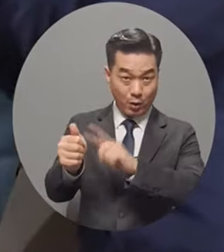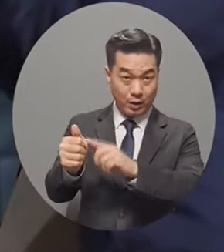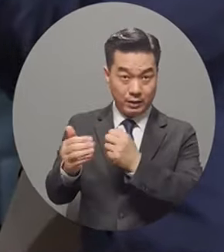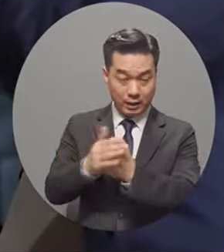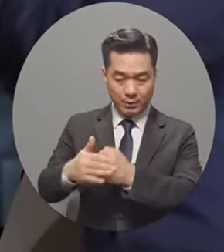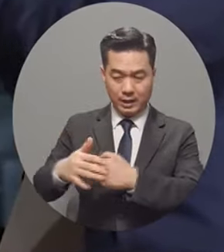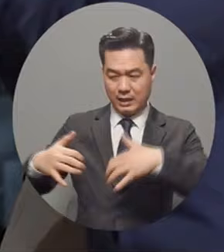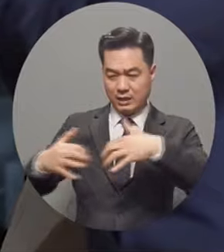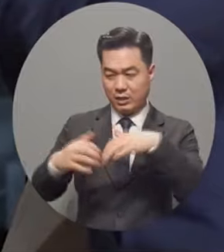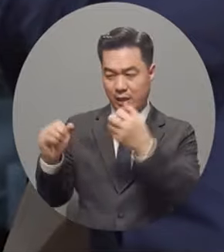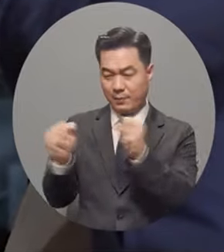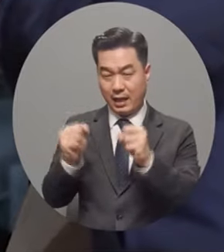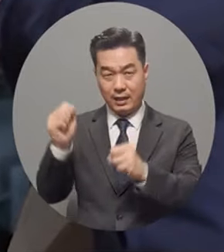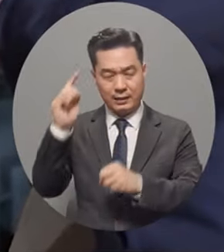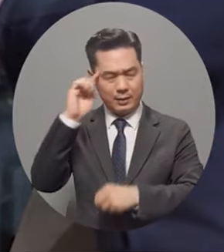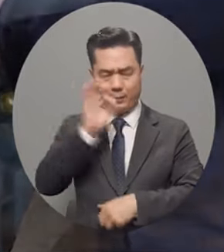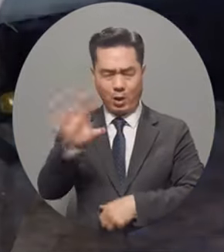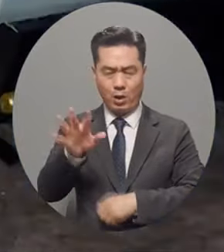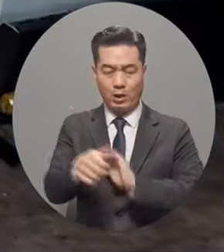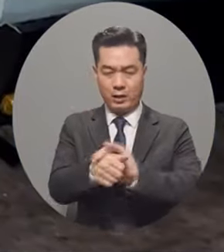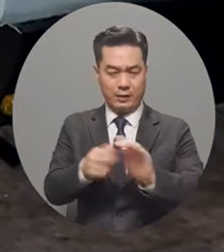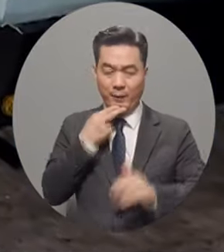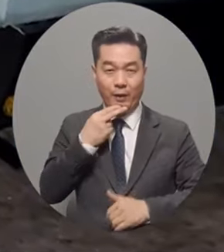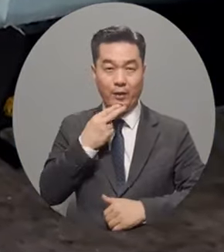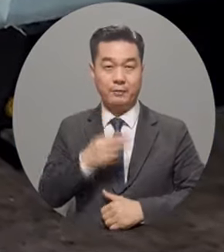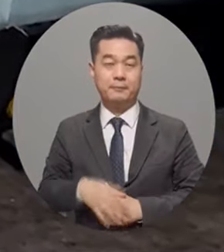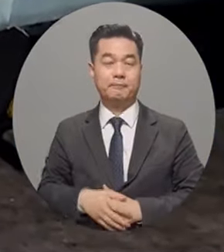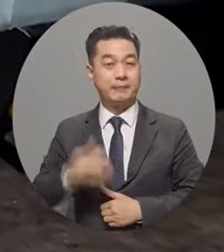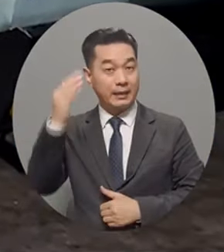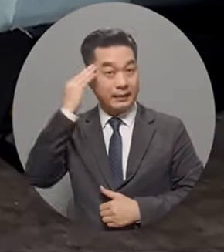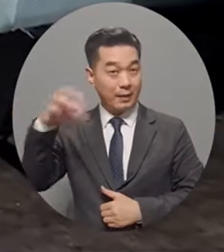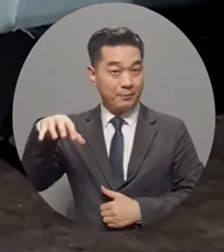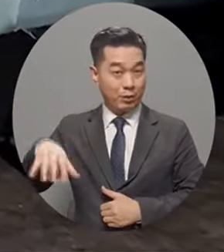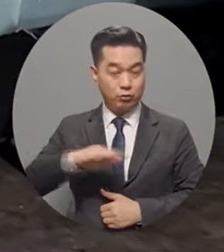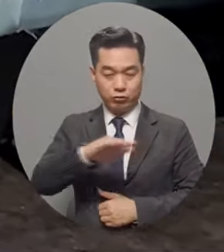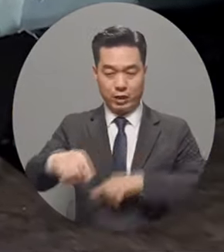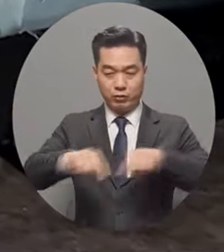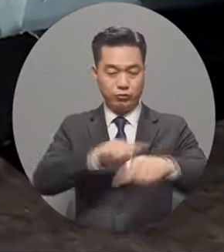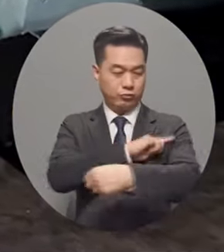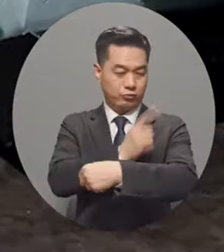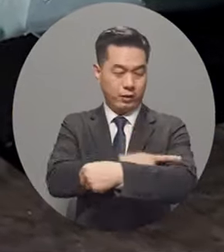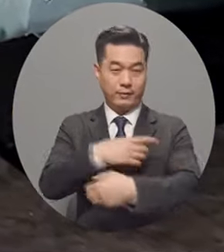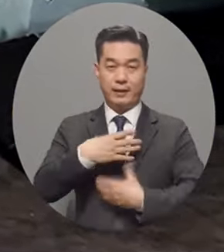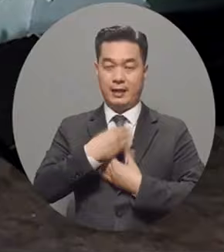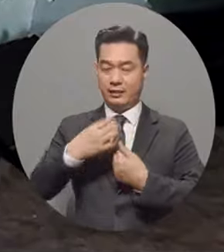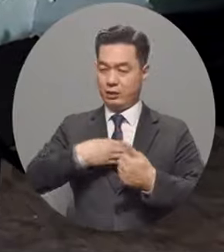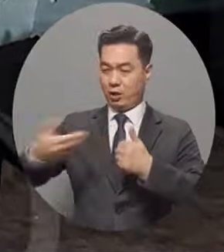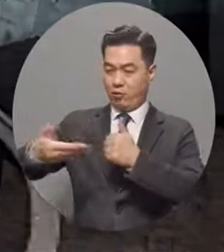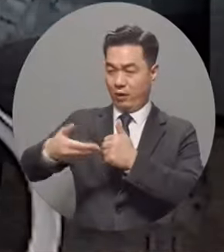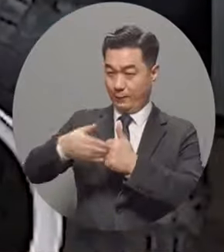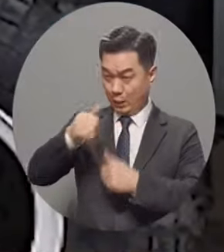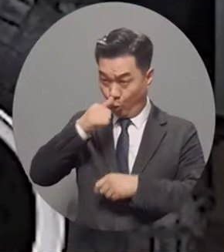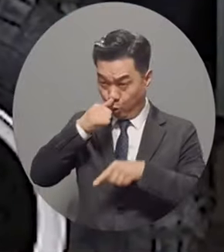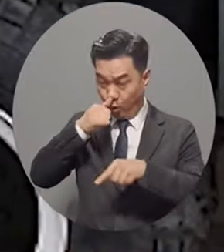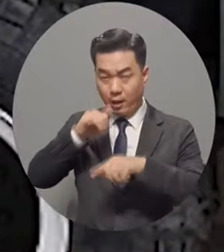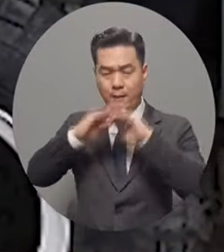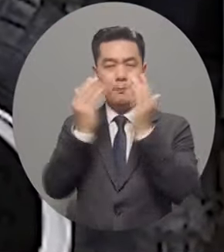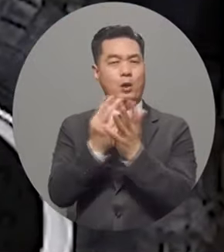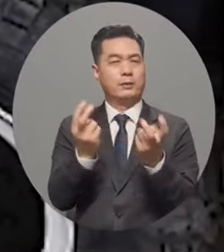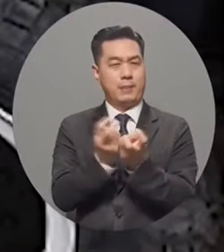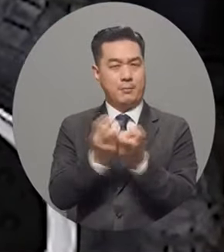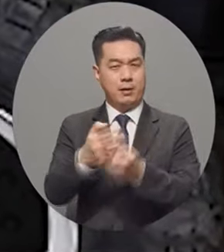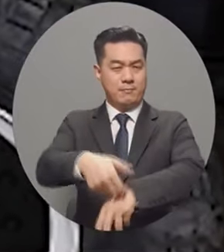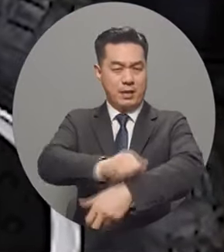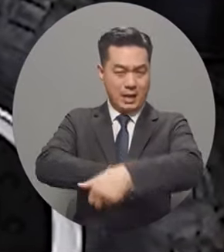피할 생각이 없다고 말했습니다. 그러면서 대한민국이 우리의 주권과 안전을 위협하려 든다면 모든 수단과